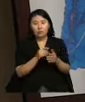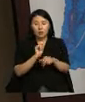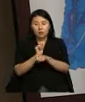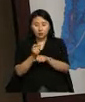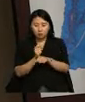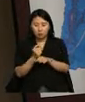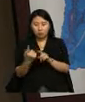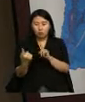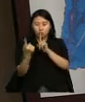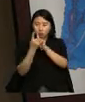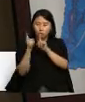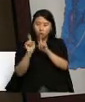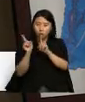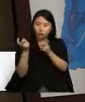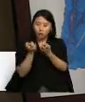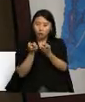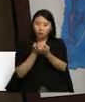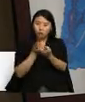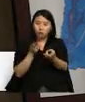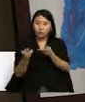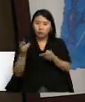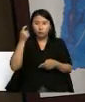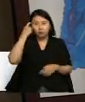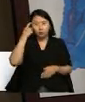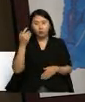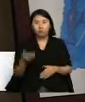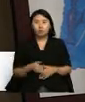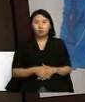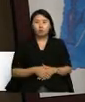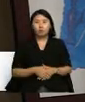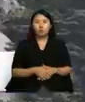견제 어떻게 생각하고 계십니까?